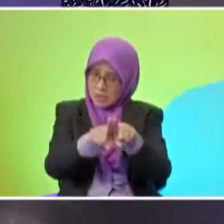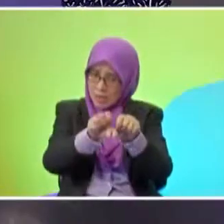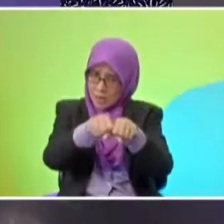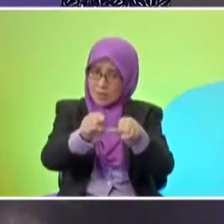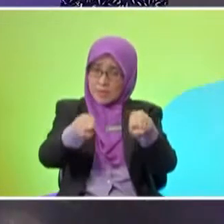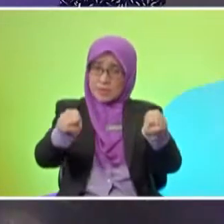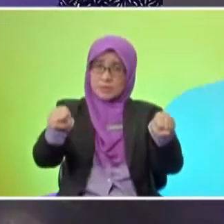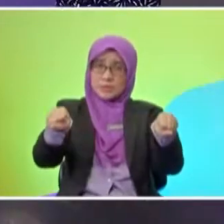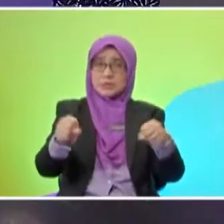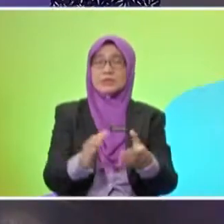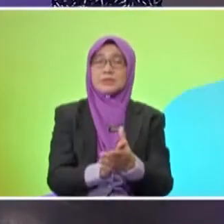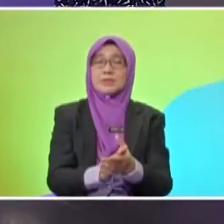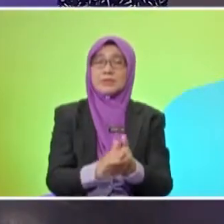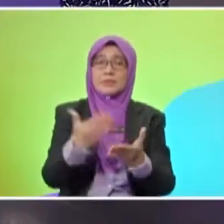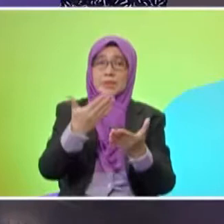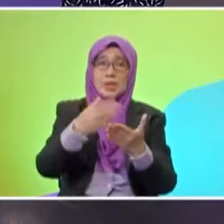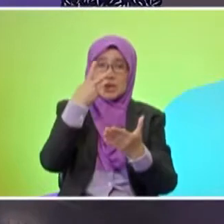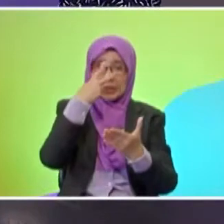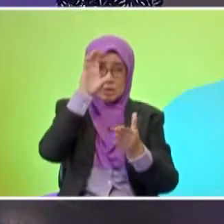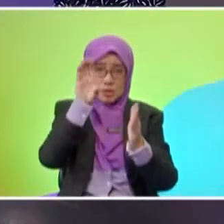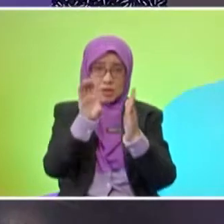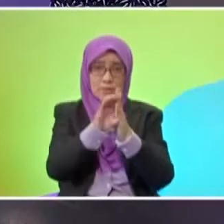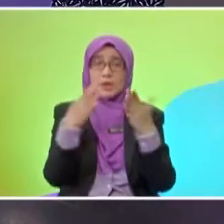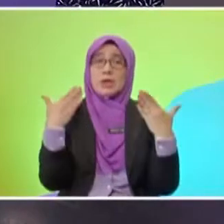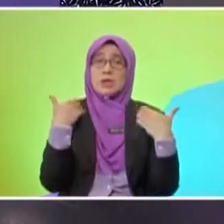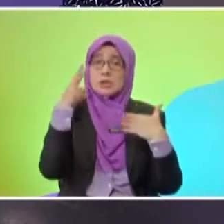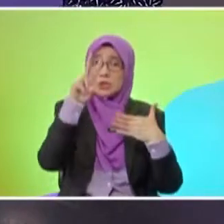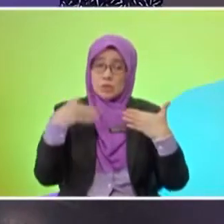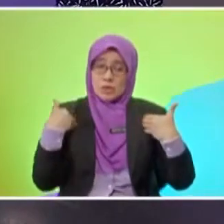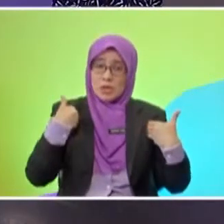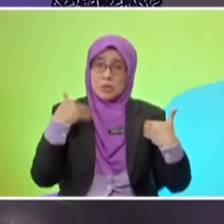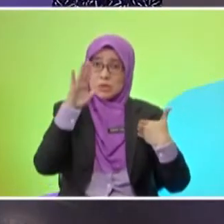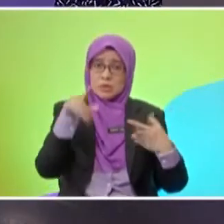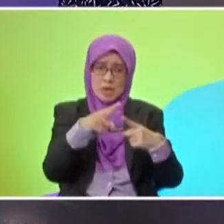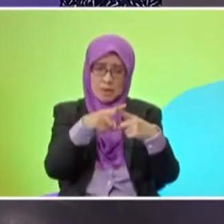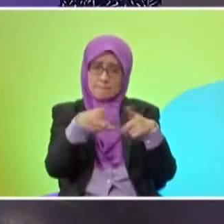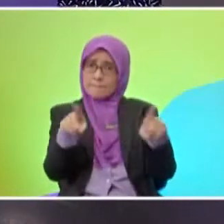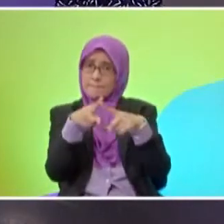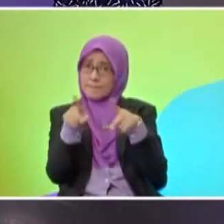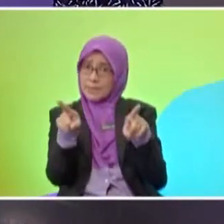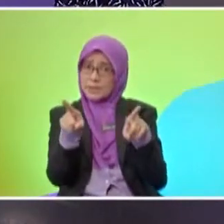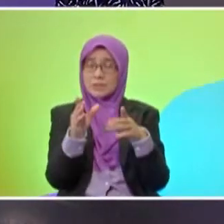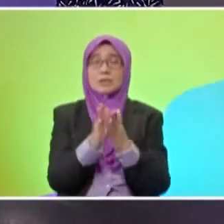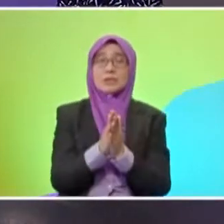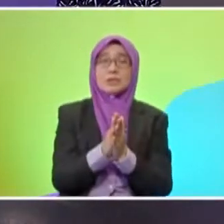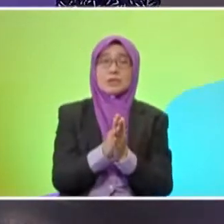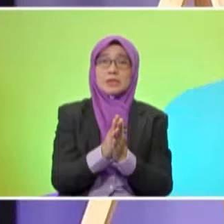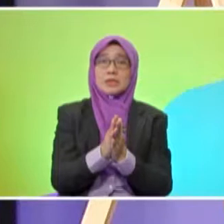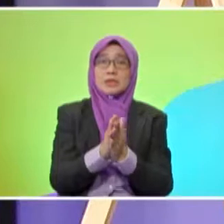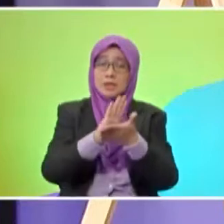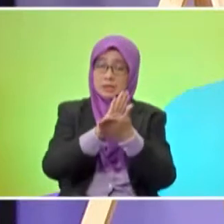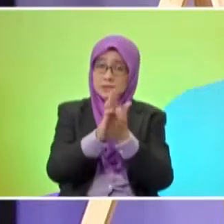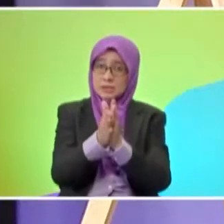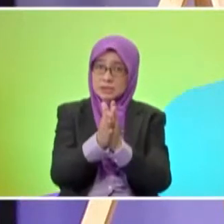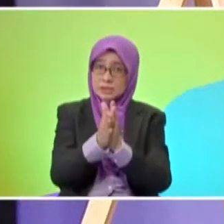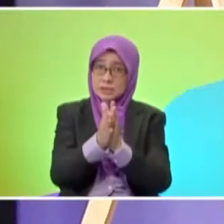seterusnya kalau kita melihat satu gambarnya ada dua hewan yang berbeda jadi dekat sini seekor tentunya ia bukan